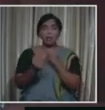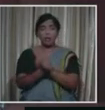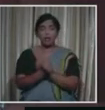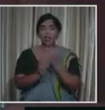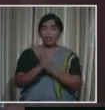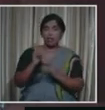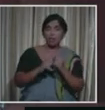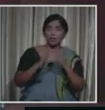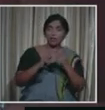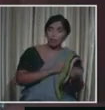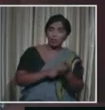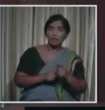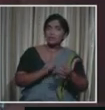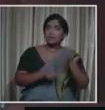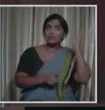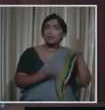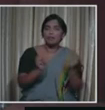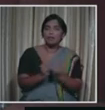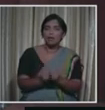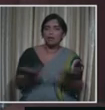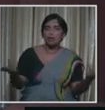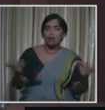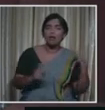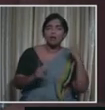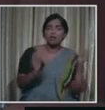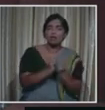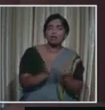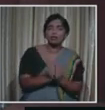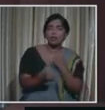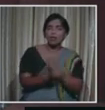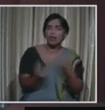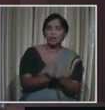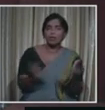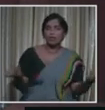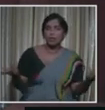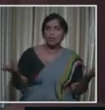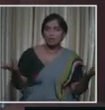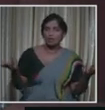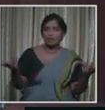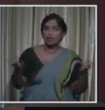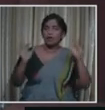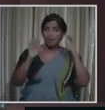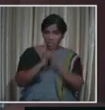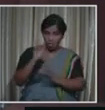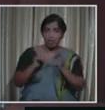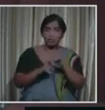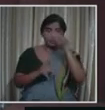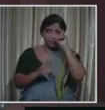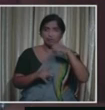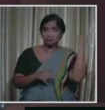orang tu keval orang tu kahana kota, janadipati muna dikari, hamudawa muka dikari, polisiya muka dikari. Ah, dengan ekam menteri mereka mengajar kita